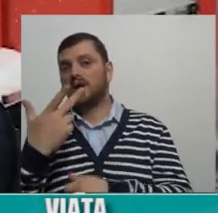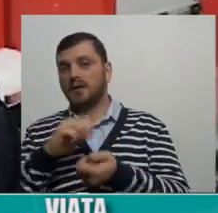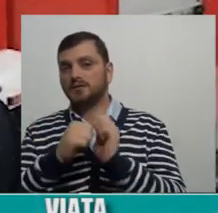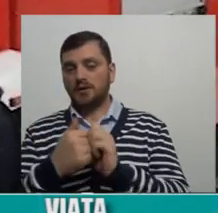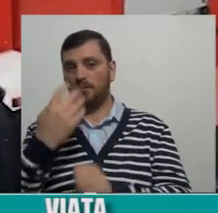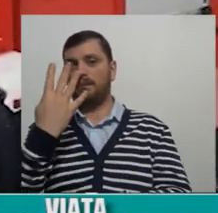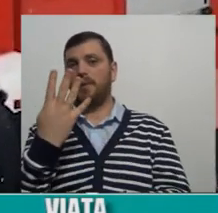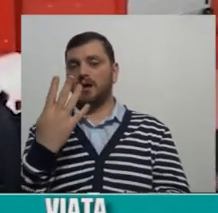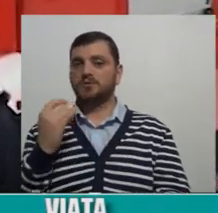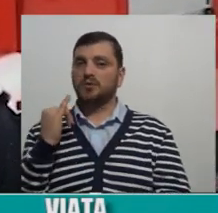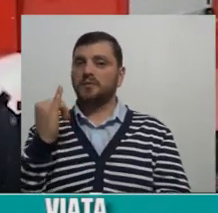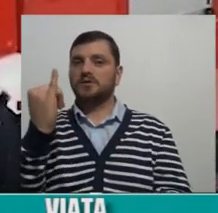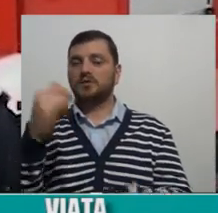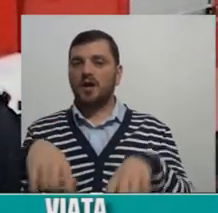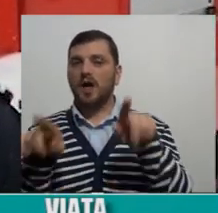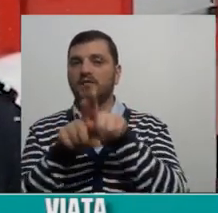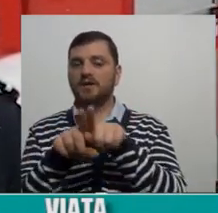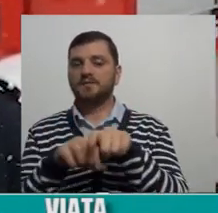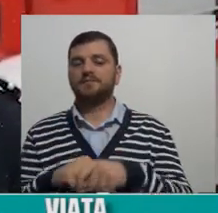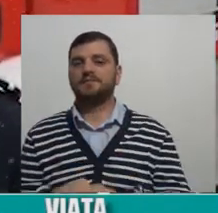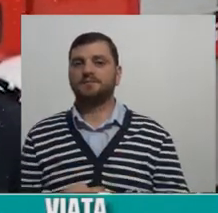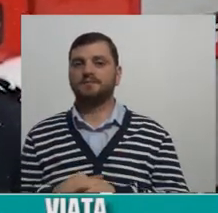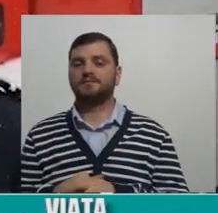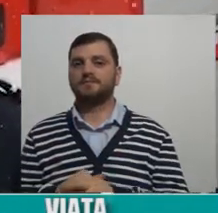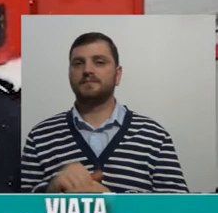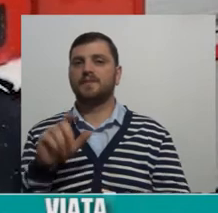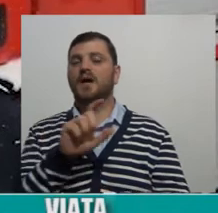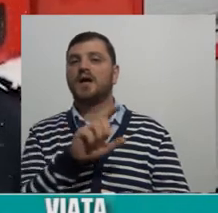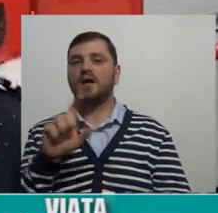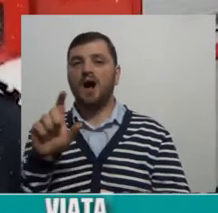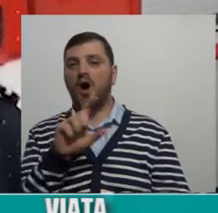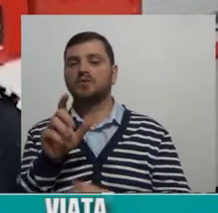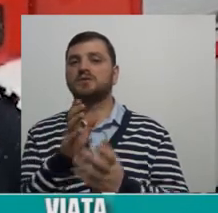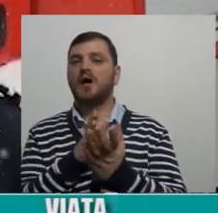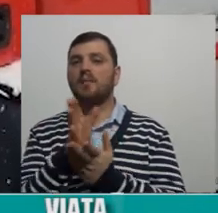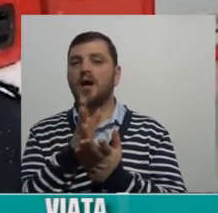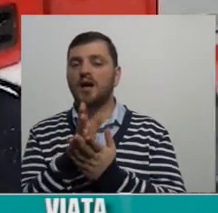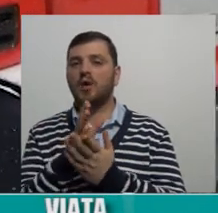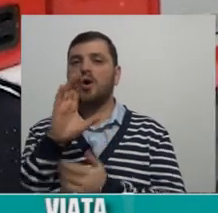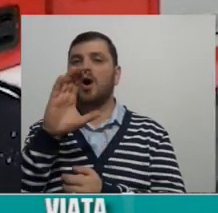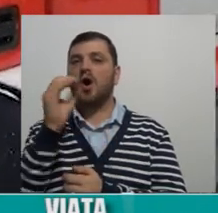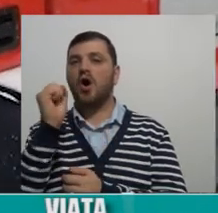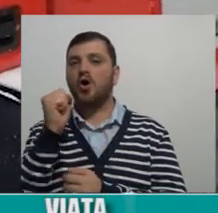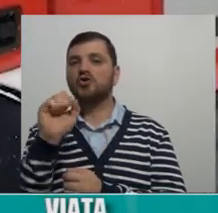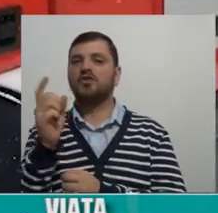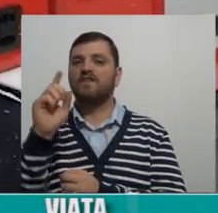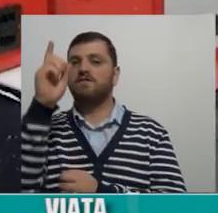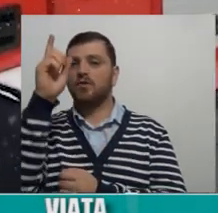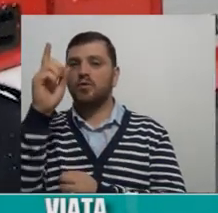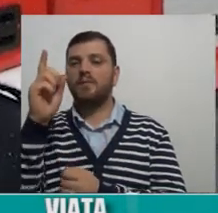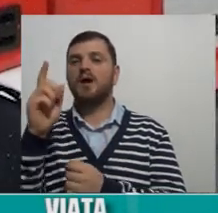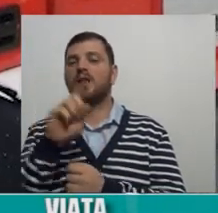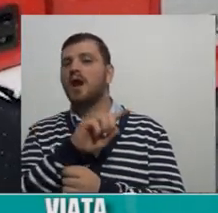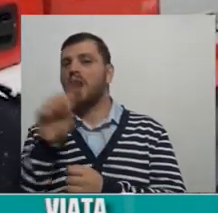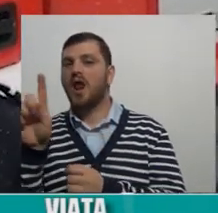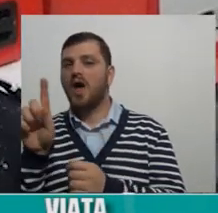3 sau poate chiar 4 intervenții de acest tip. Cauza des întâlnită este coșul de fum, fie